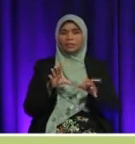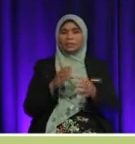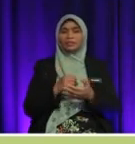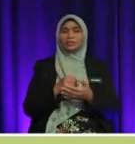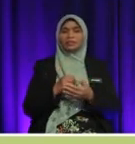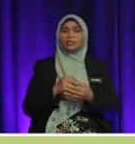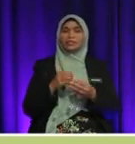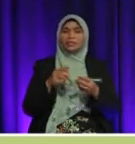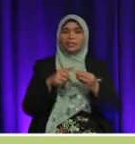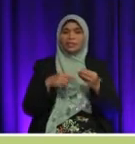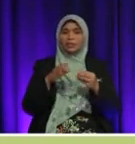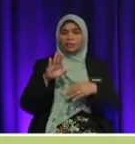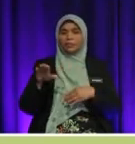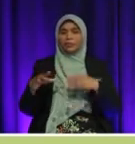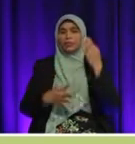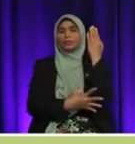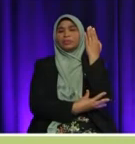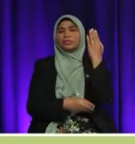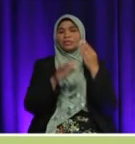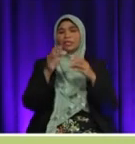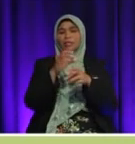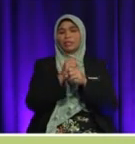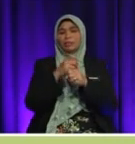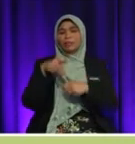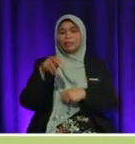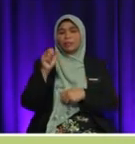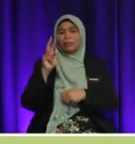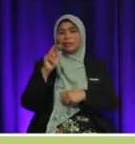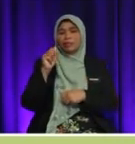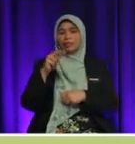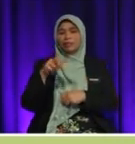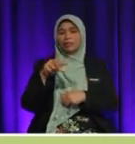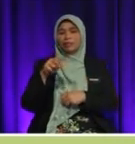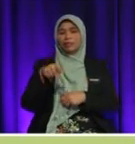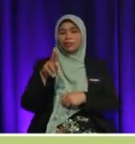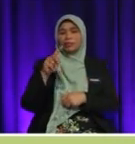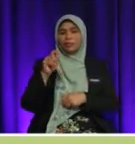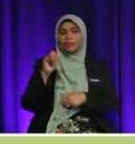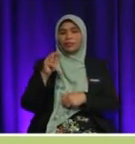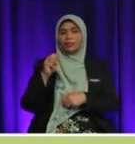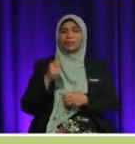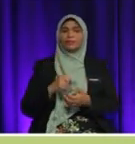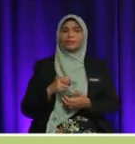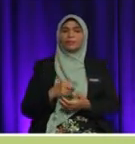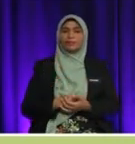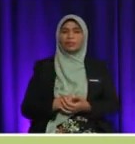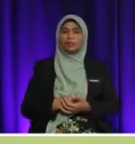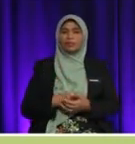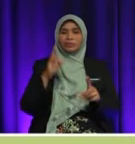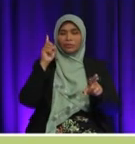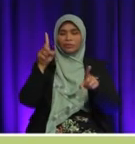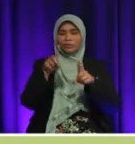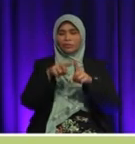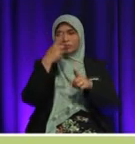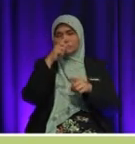berkisar tentang budak miskin yang mendapat parang puting. Pada pendapat anda, mengapakah budak miskin bersetuju menukarkan tongkat dengan parang